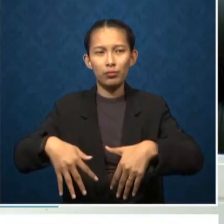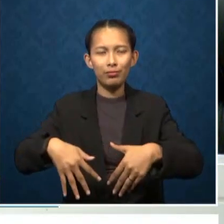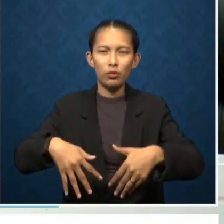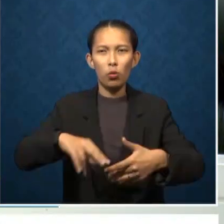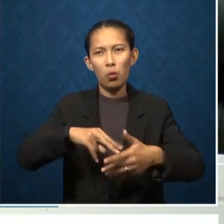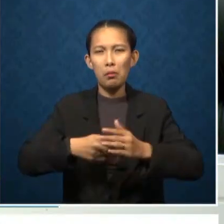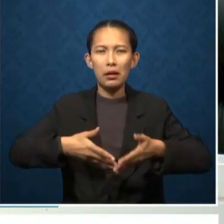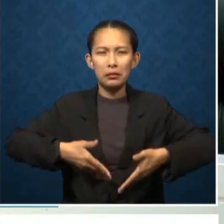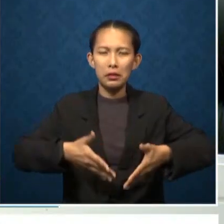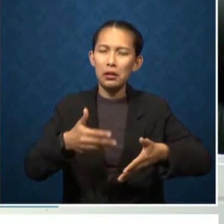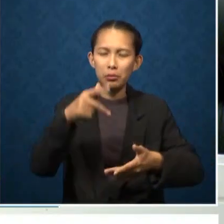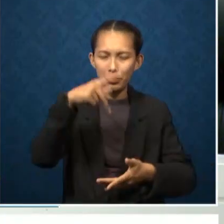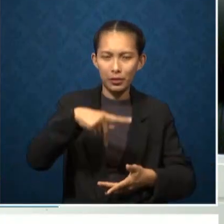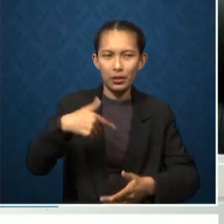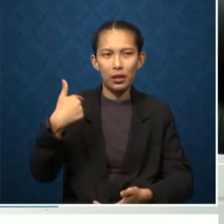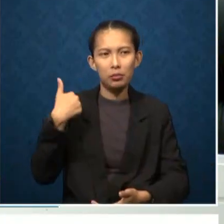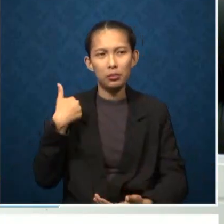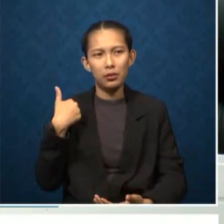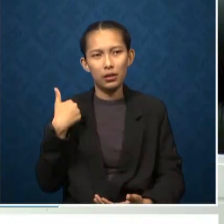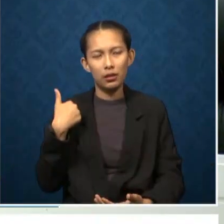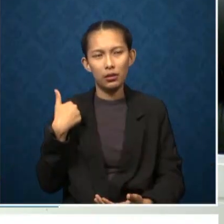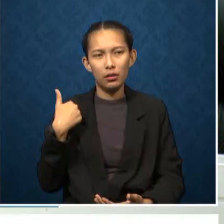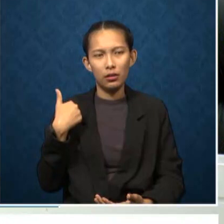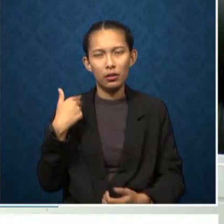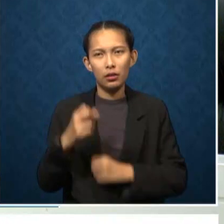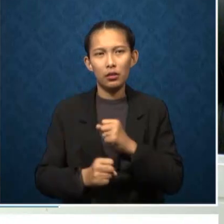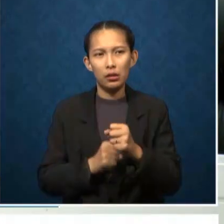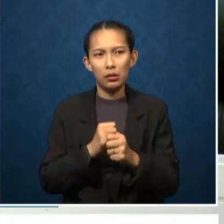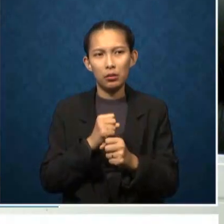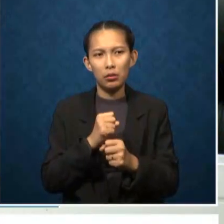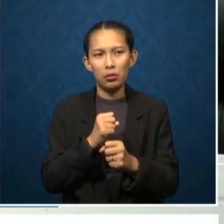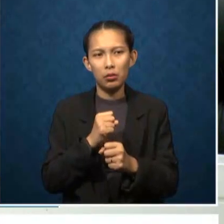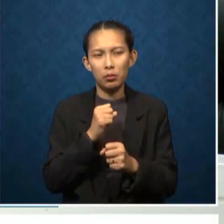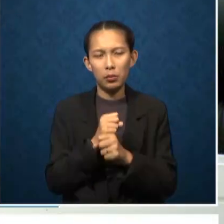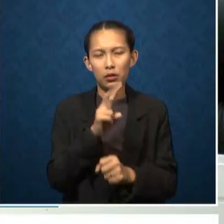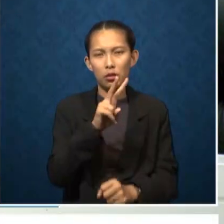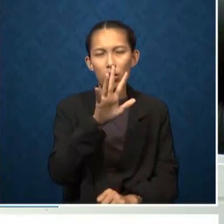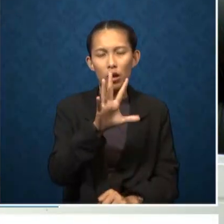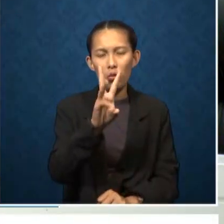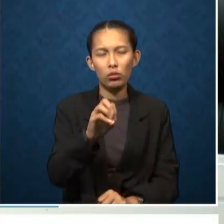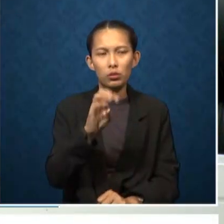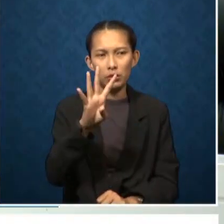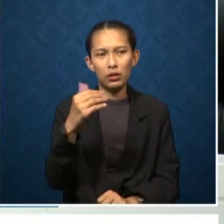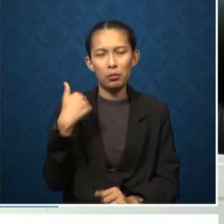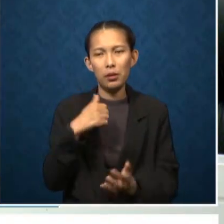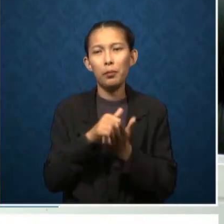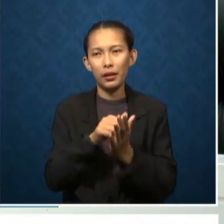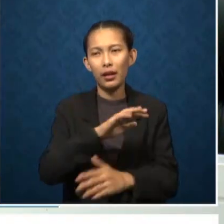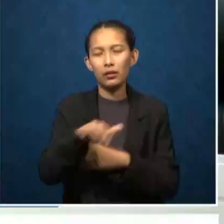ฐหรือ citizen portal นะคะอันนี้ก็จะในปี64ก็ให้บริการทั้งหมด45บริ